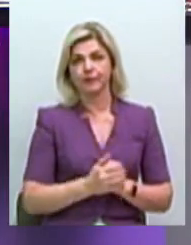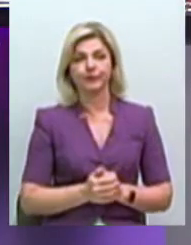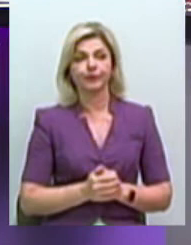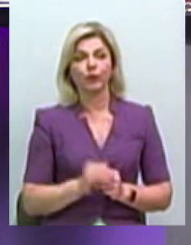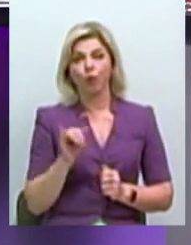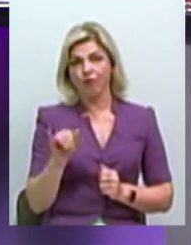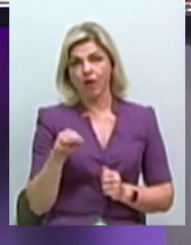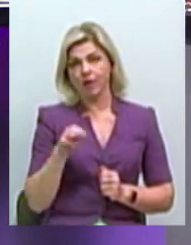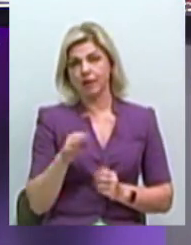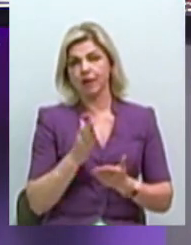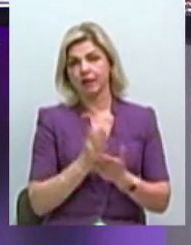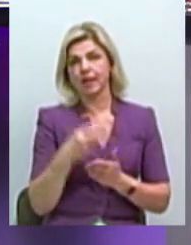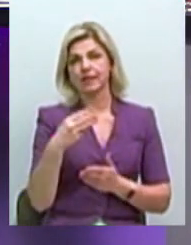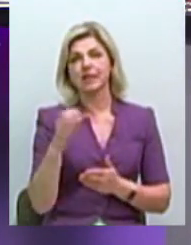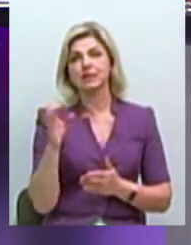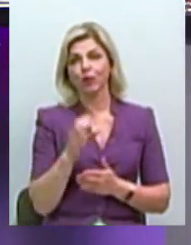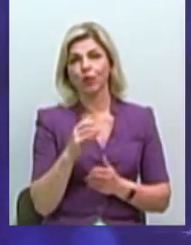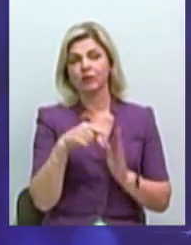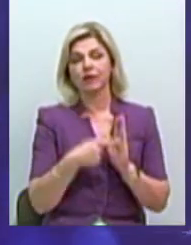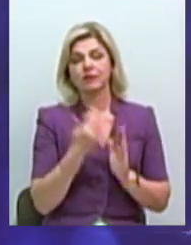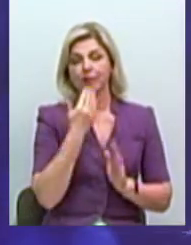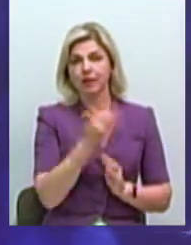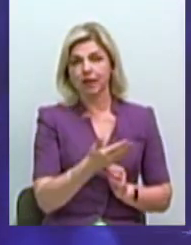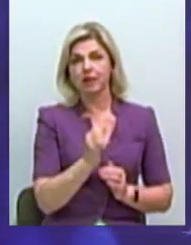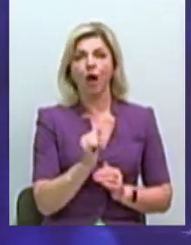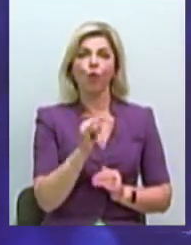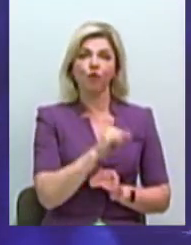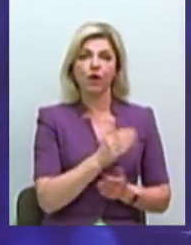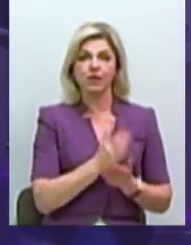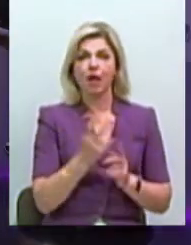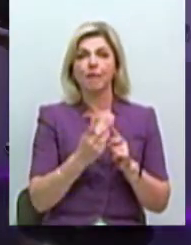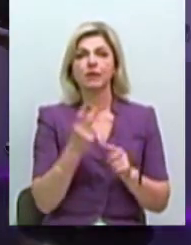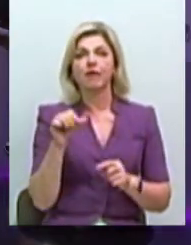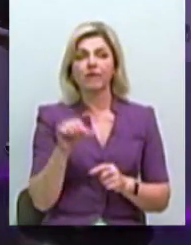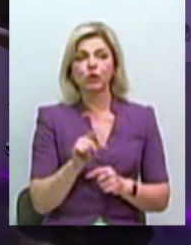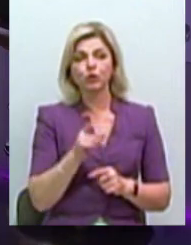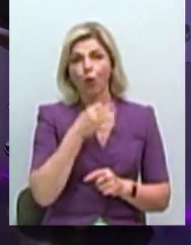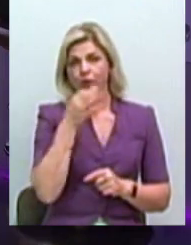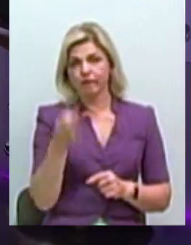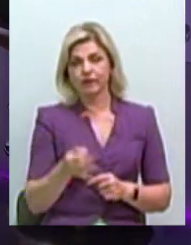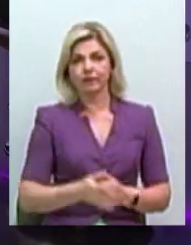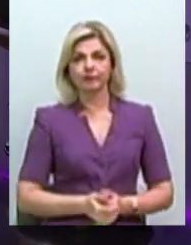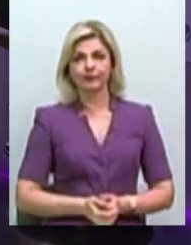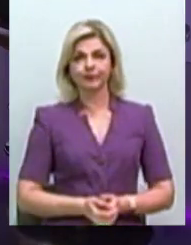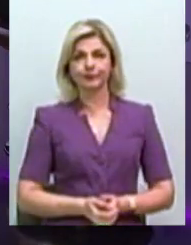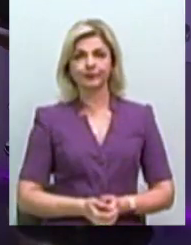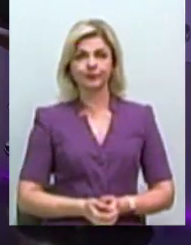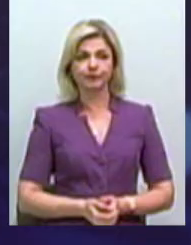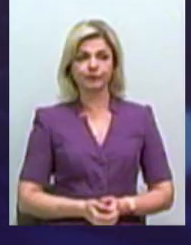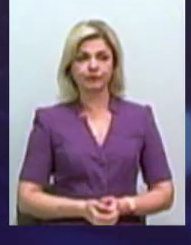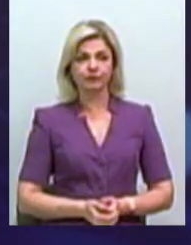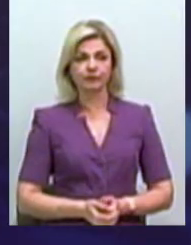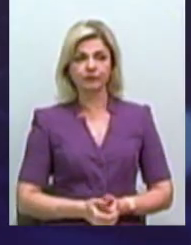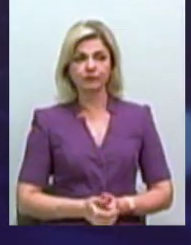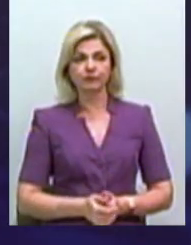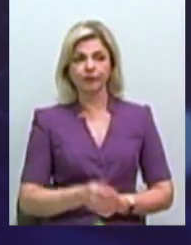є 30 секунд на те, щоб поставити запитання, а у вас є півтори хвилини на те, щоб на них відповісти. Тож, Тетяна, будь ласка.